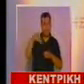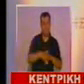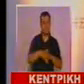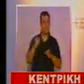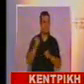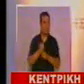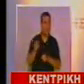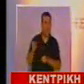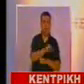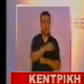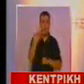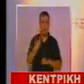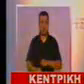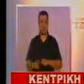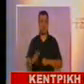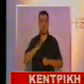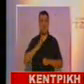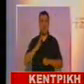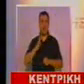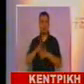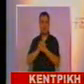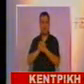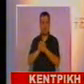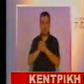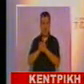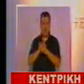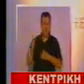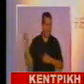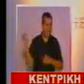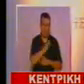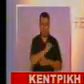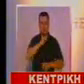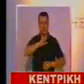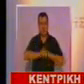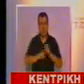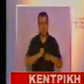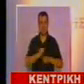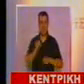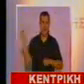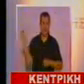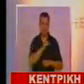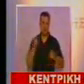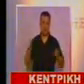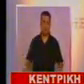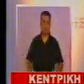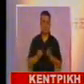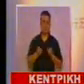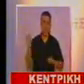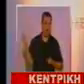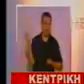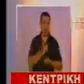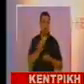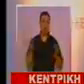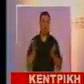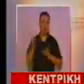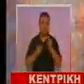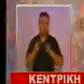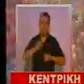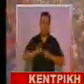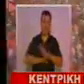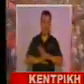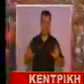δουλειάς. Λαϊκή συμμαχία με άμεση δράση για τα πιεστικά προβλήματα, αλλά και